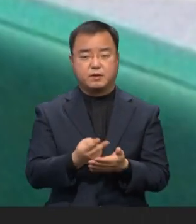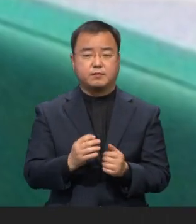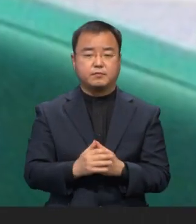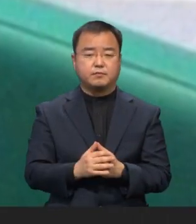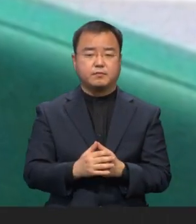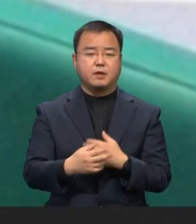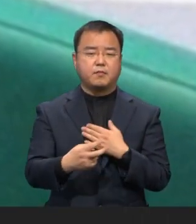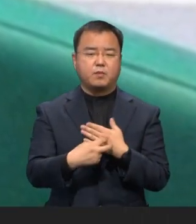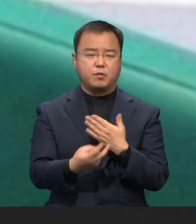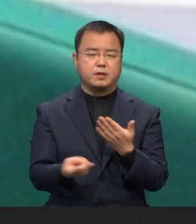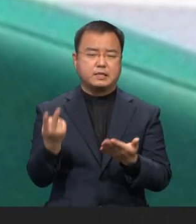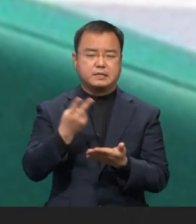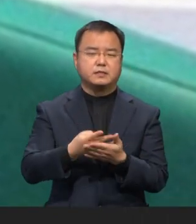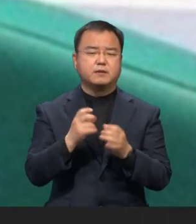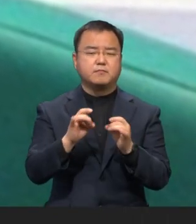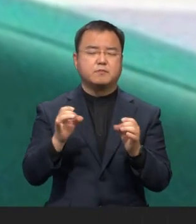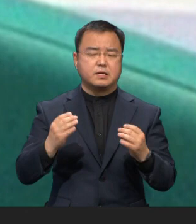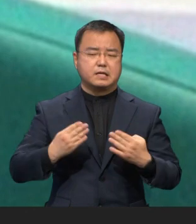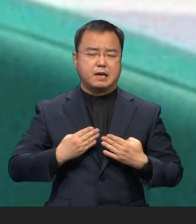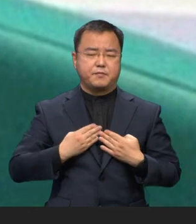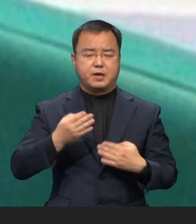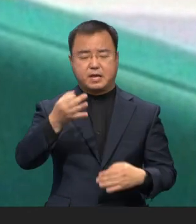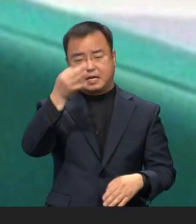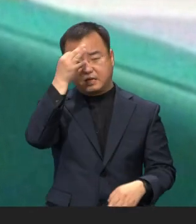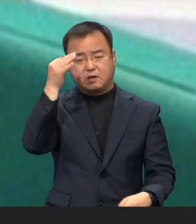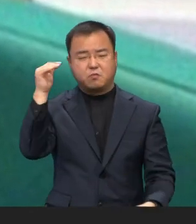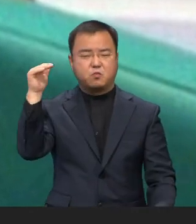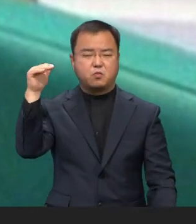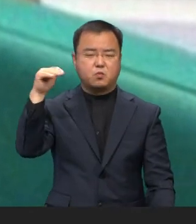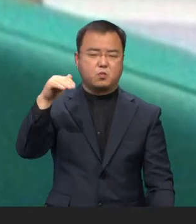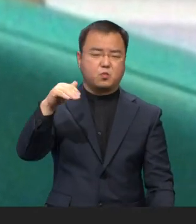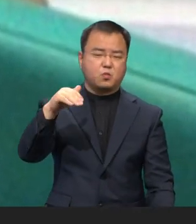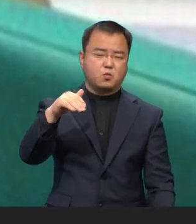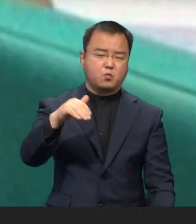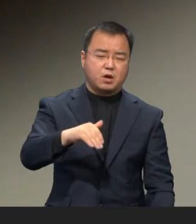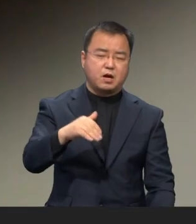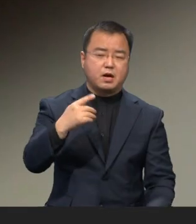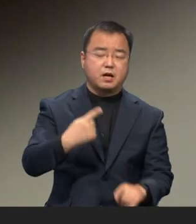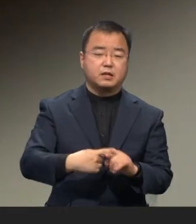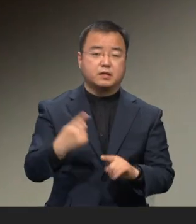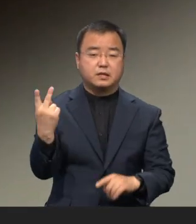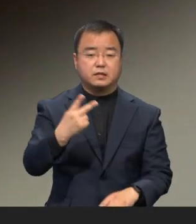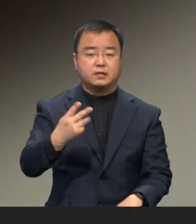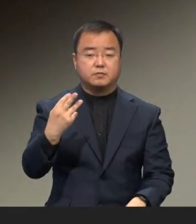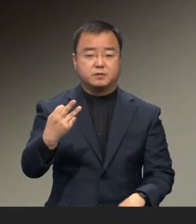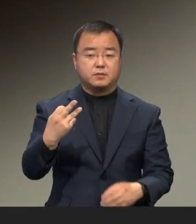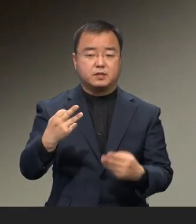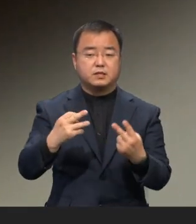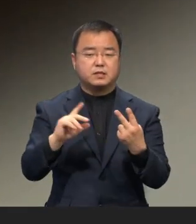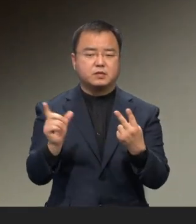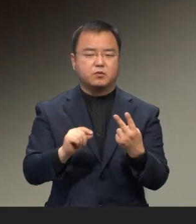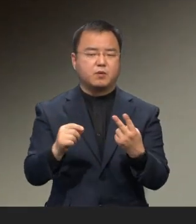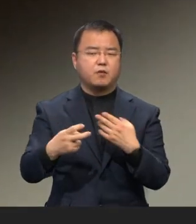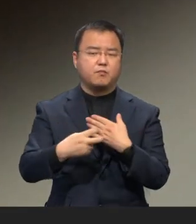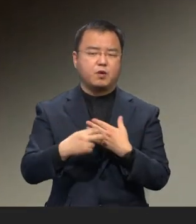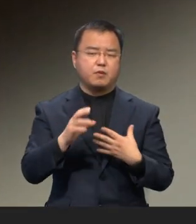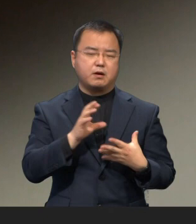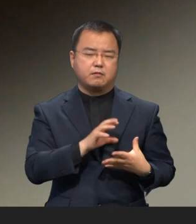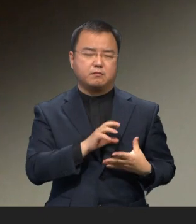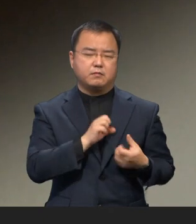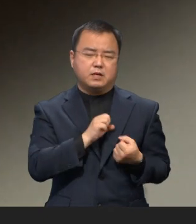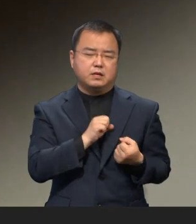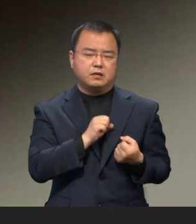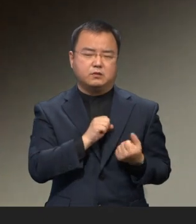응급실에 실려갈 때마다 폐기능이 저하되는 것으로 나타났고 결국 2013년 2월 병원에서 심정지로